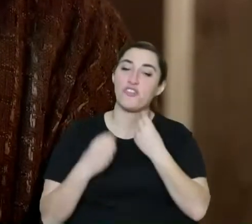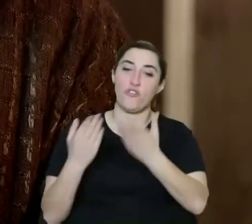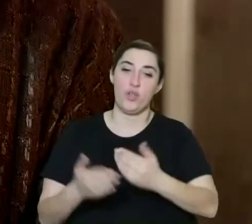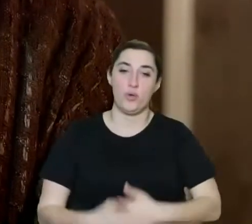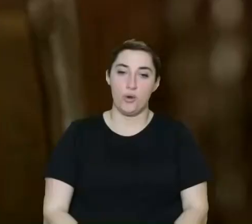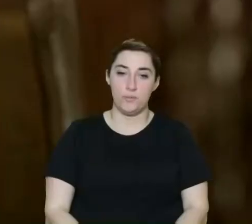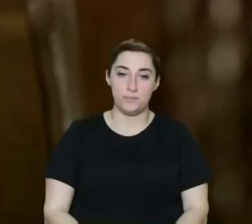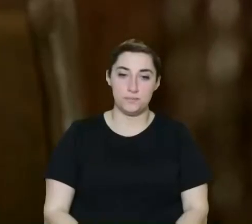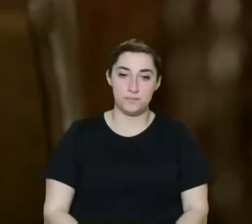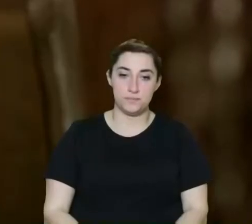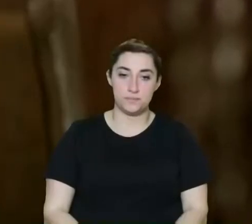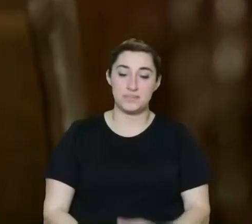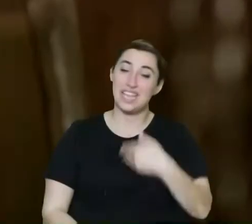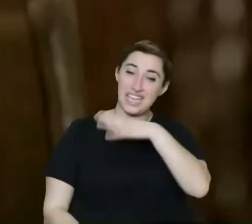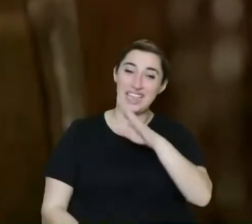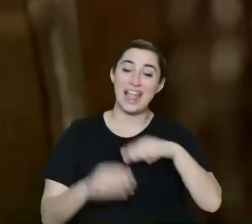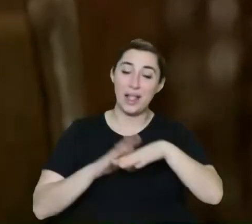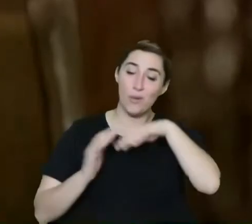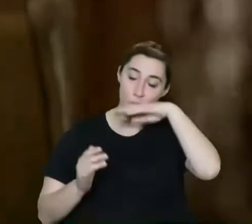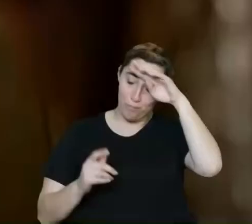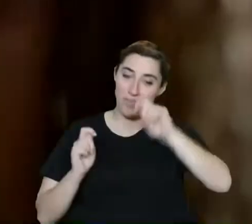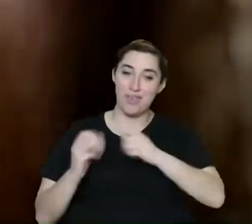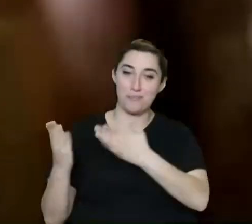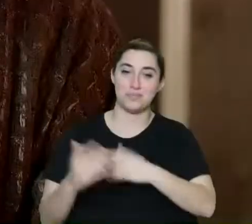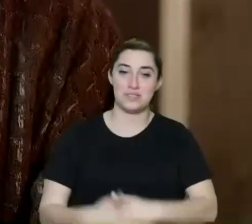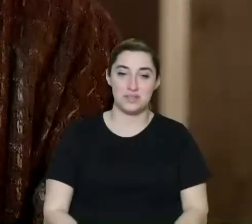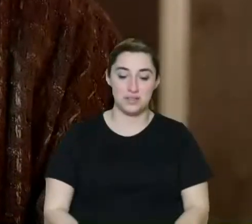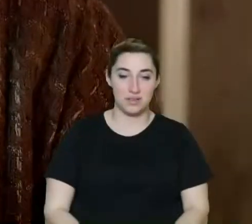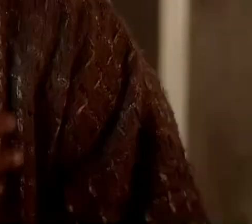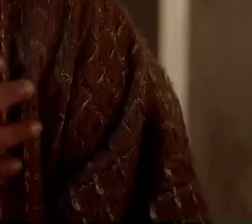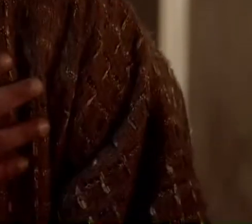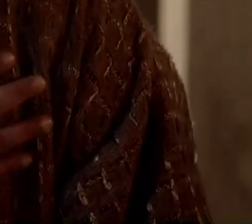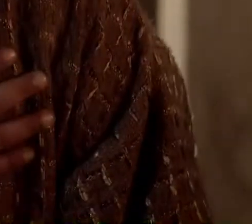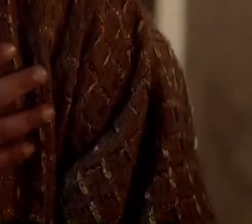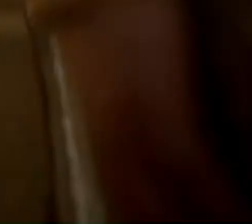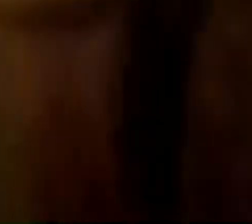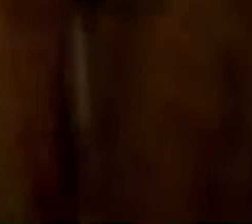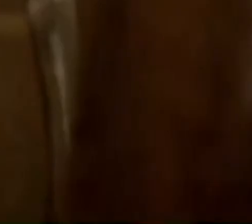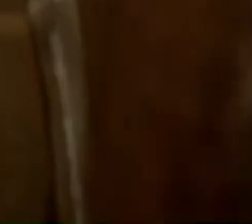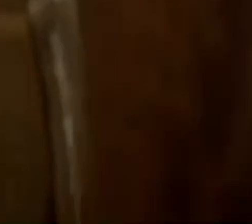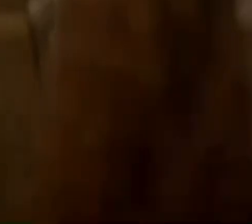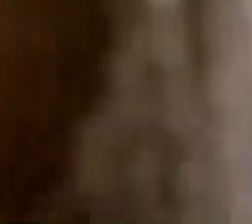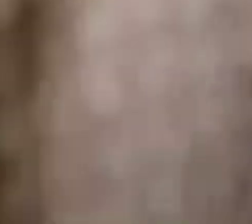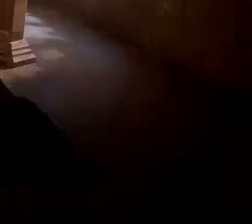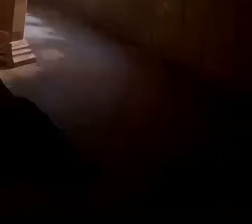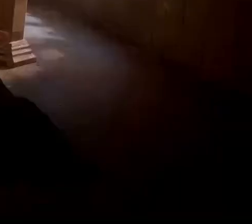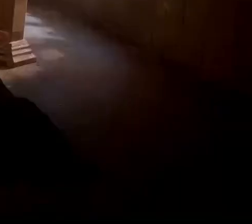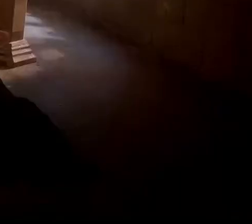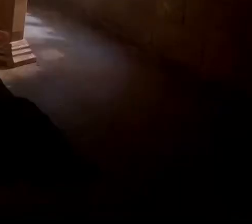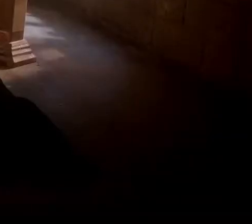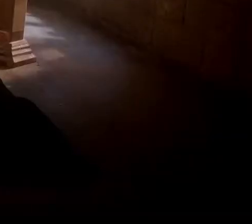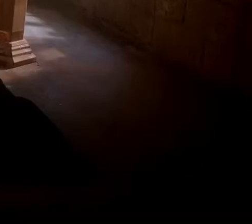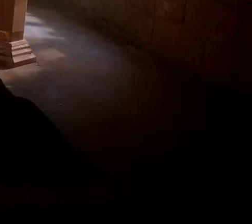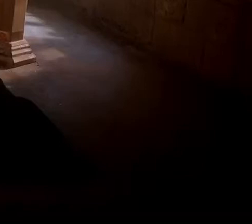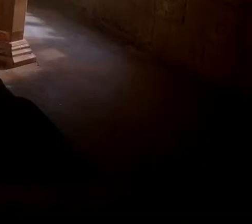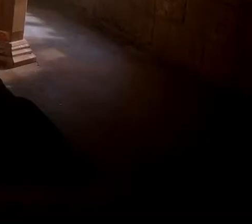olur. Var git de bir elini öp Nasiba. Keçeci mazlum ayağına yatar gibi suratını buruşturup selam verdi.